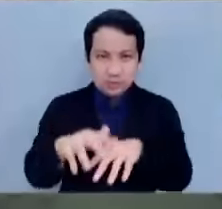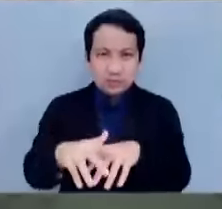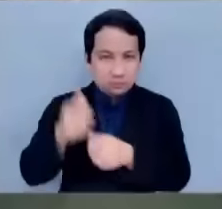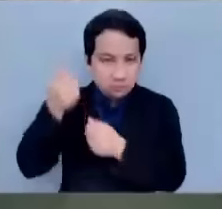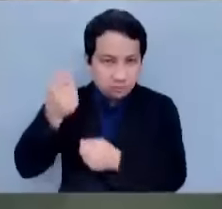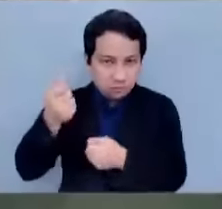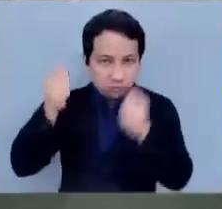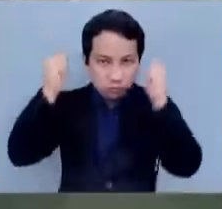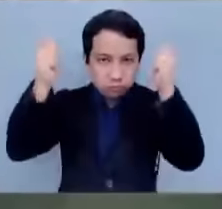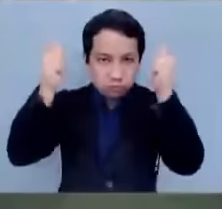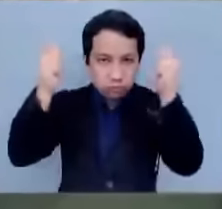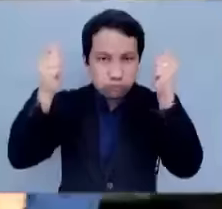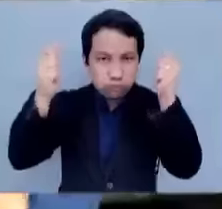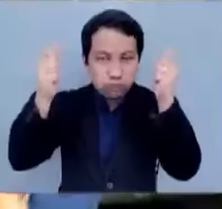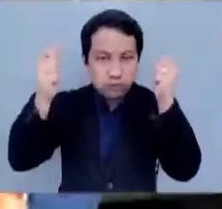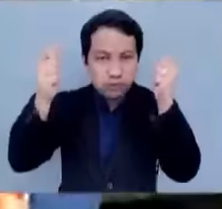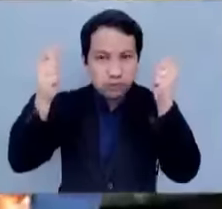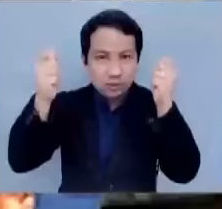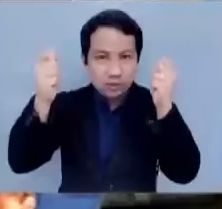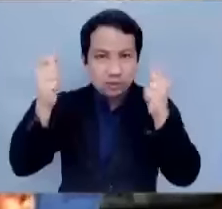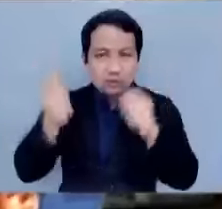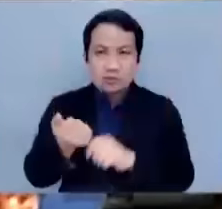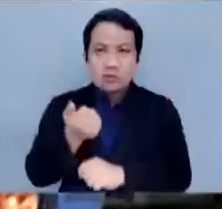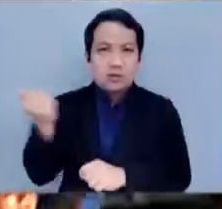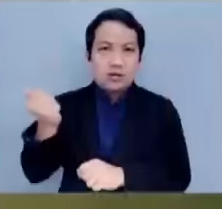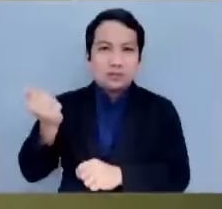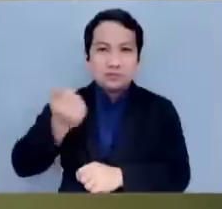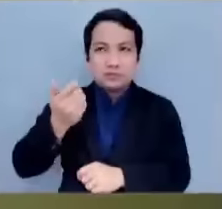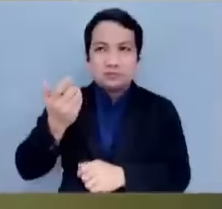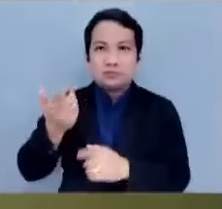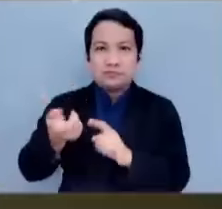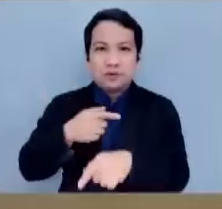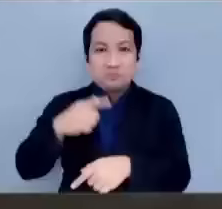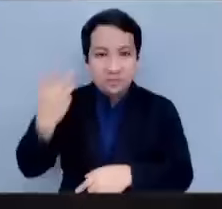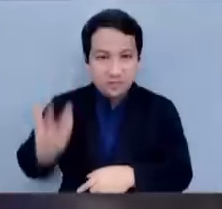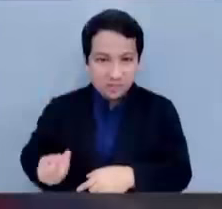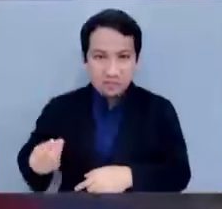kanila, galing pang Batangas, Laguna, Cavite at Bulacan.